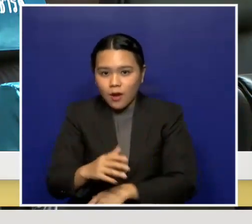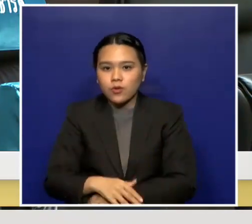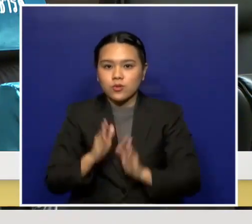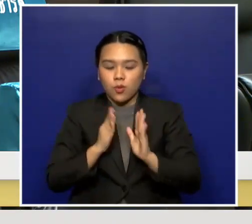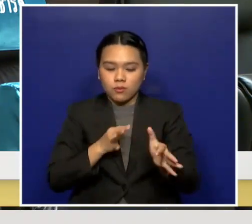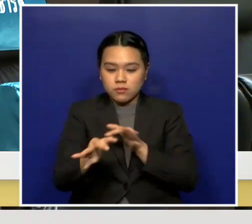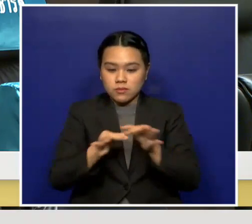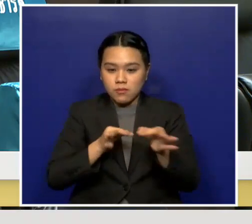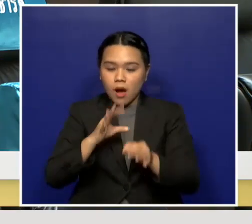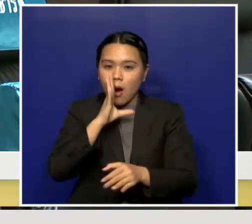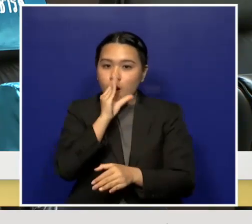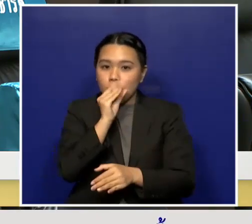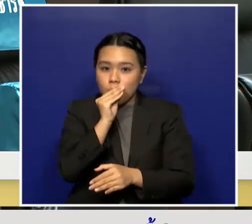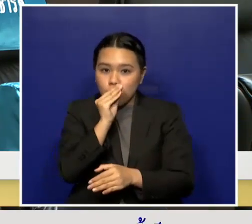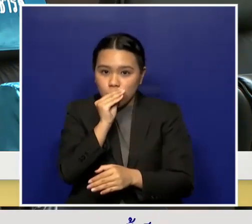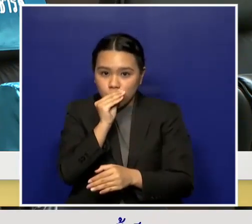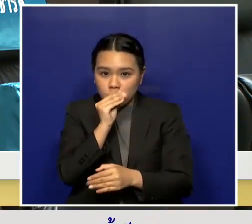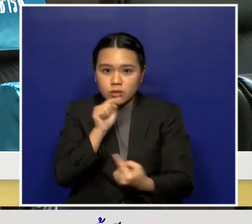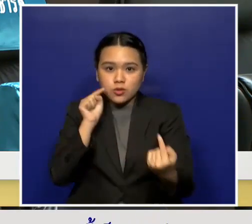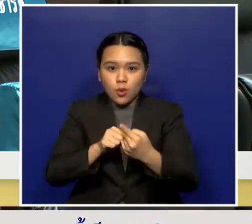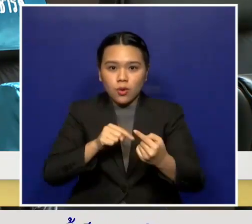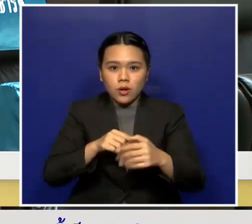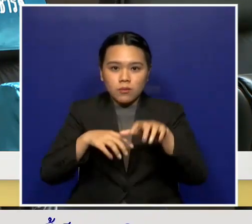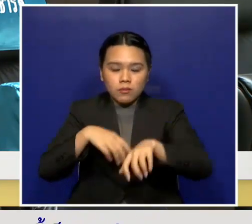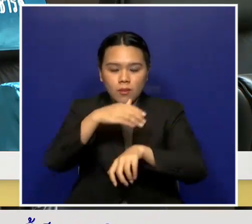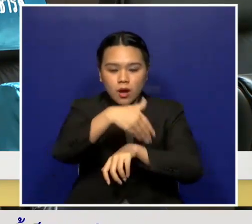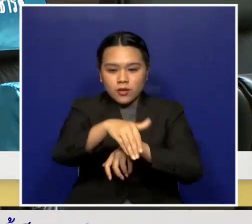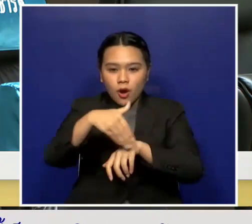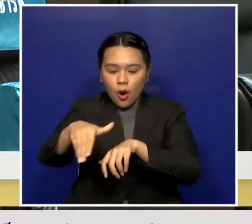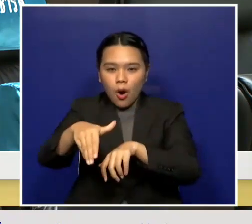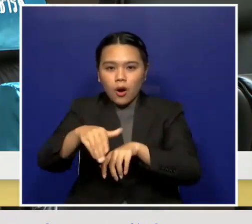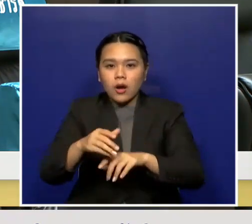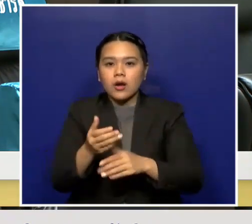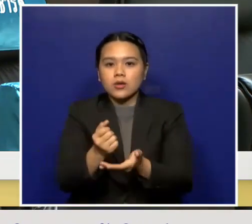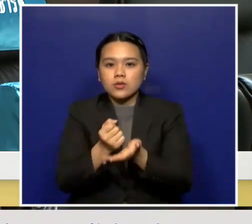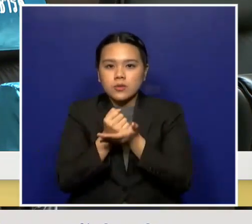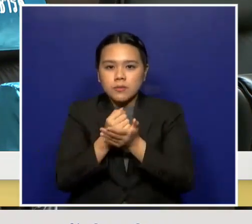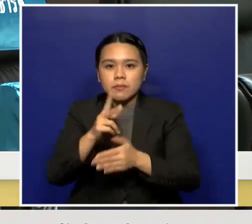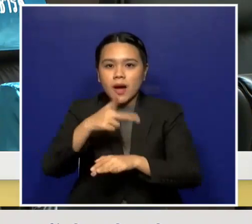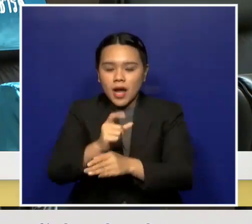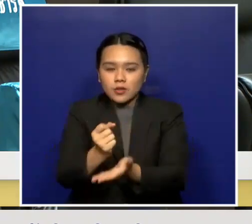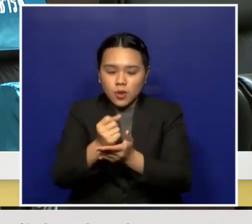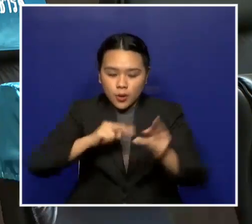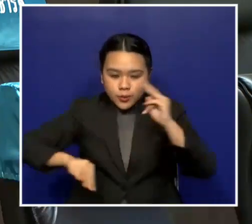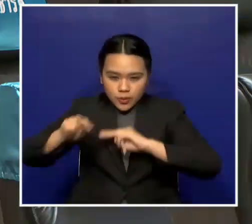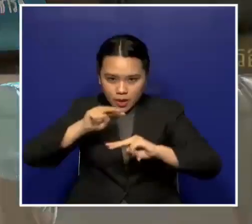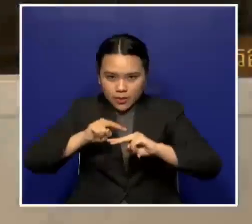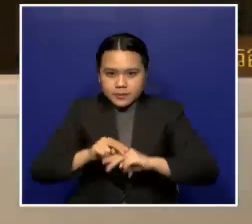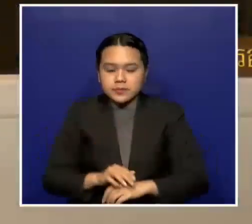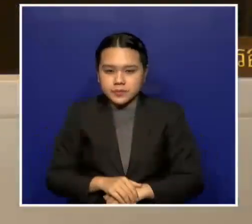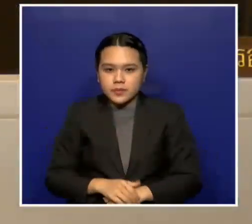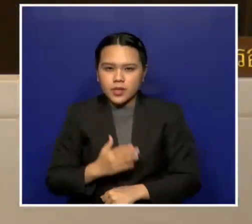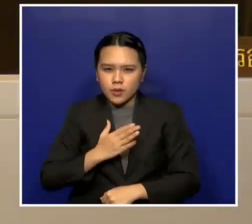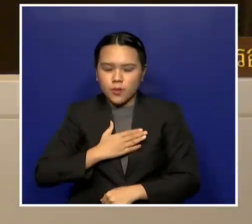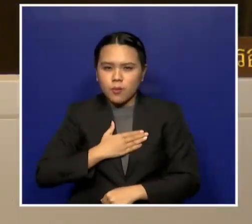ไปกล่าวพาดพิงถึงองค์กรอื่นภายนอก ขอให้ท่านประธานช่วยควบ คุมการประชุมด้วย ผมก็ยังมองว่าท่